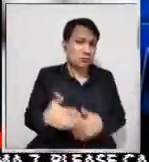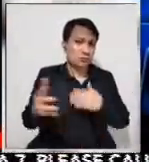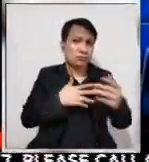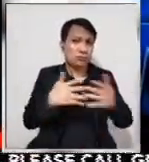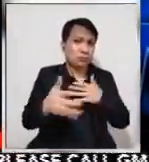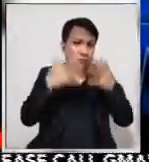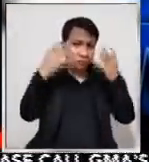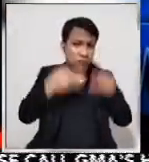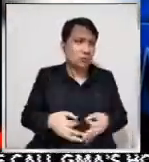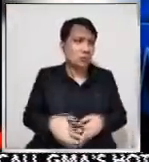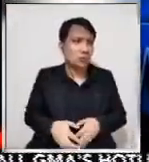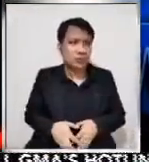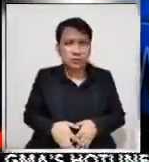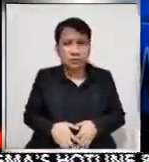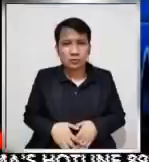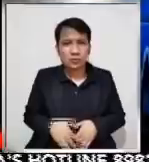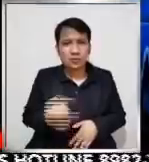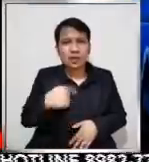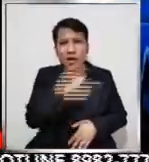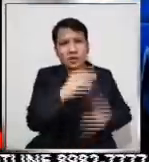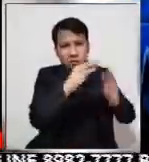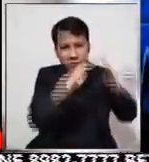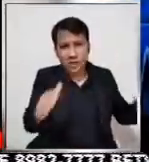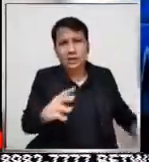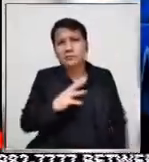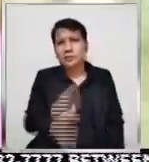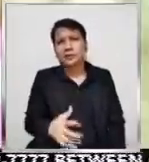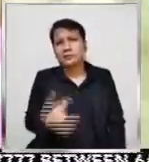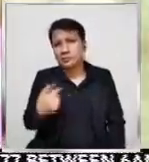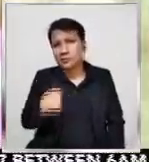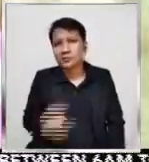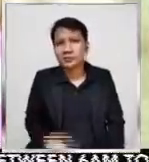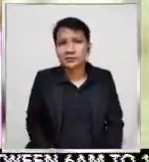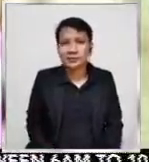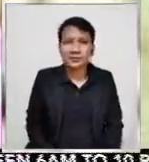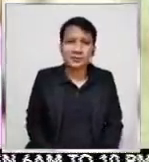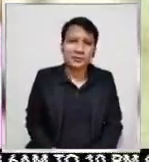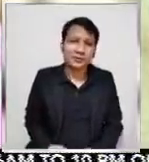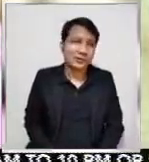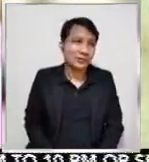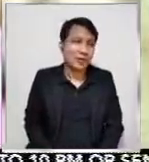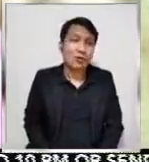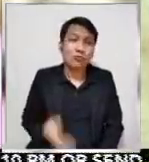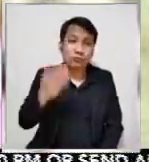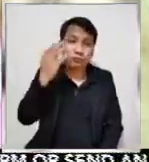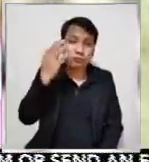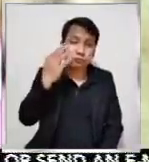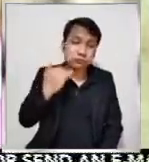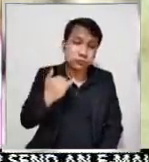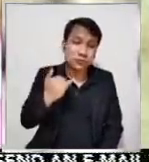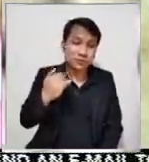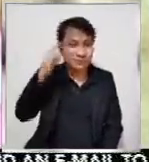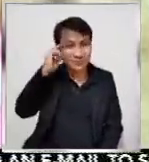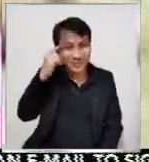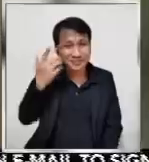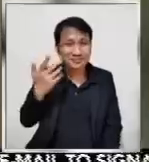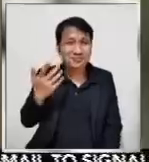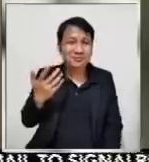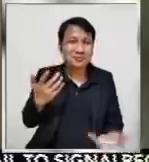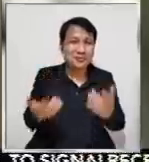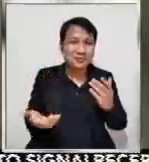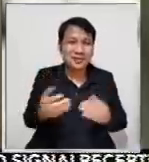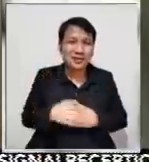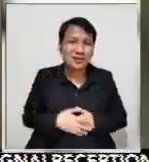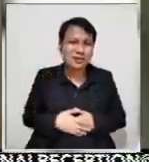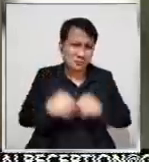sa bahay pa nila. Okay ako dyan. Kasi sa isipan ko kasi, parang kaya ko